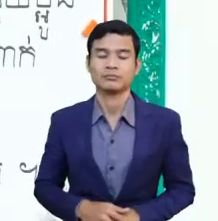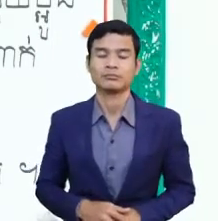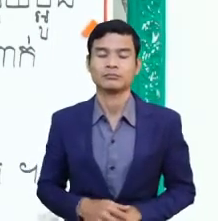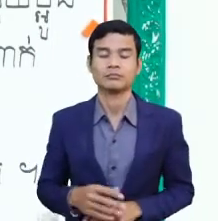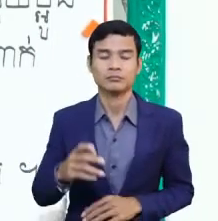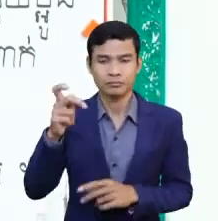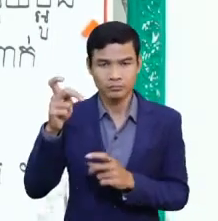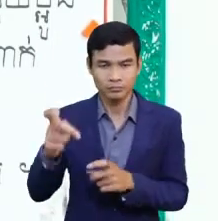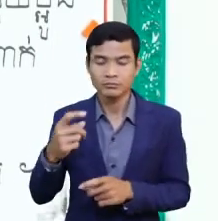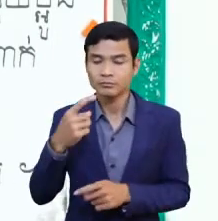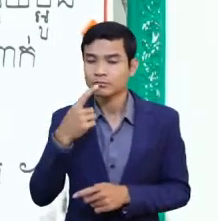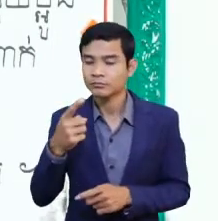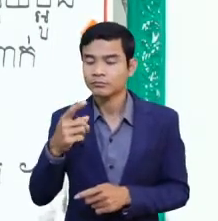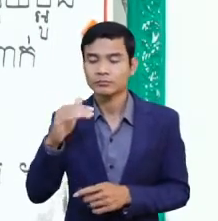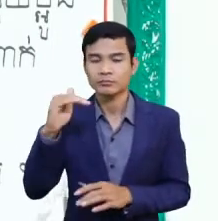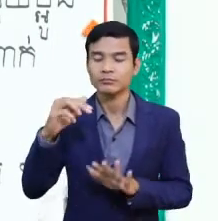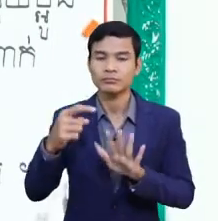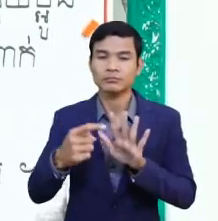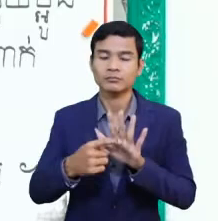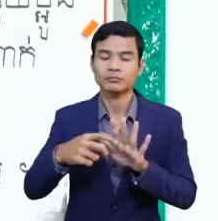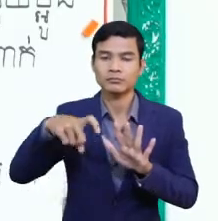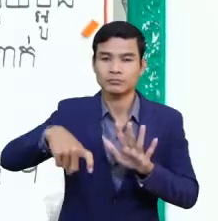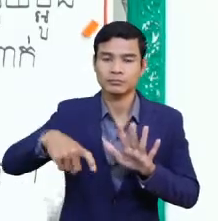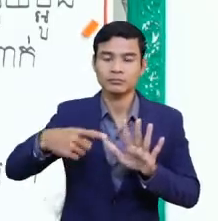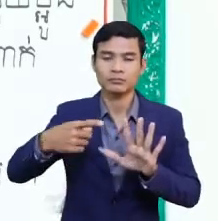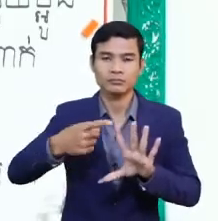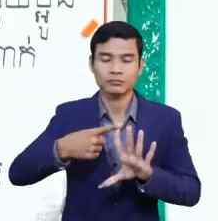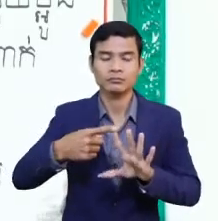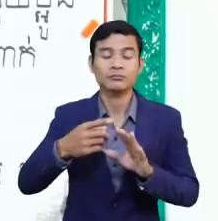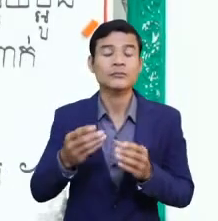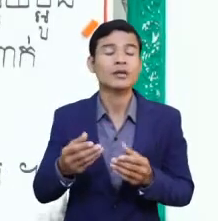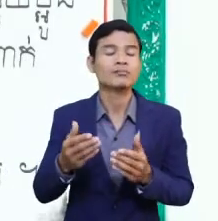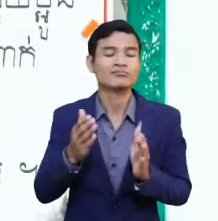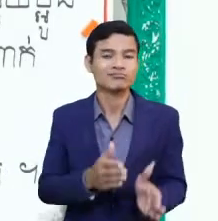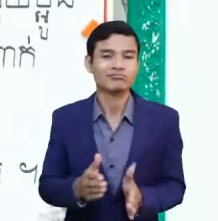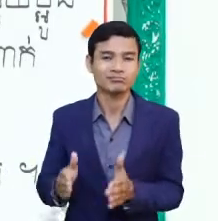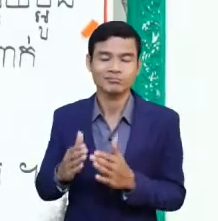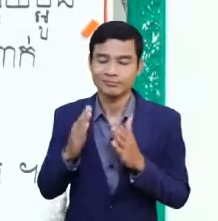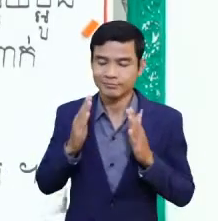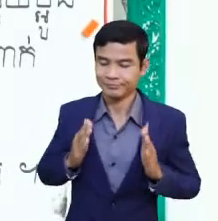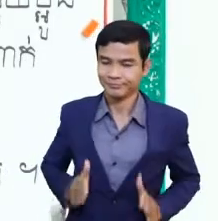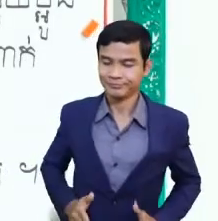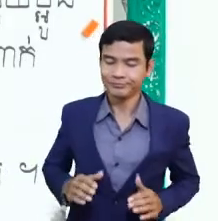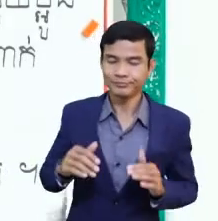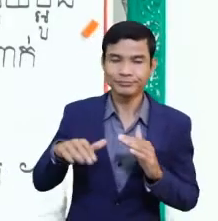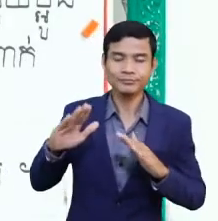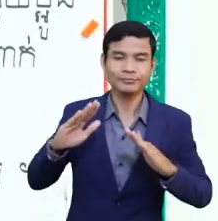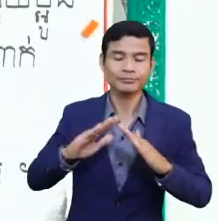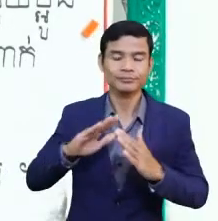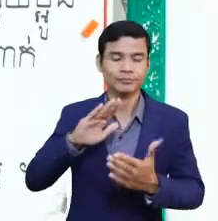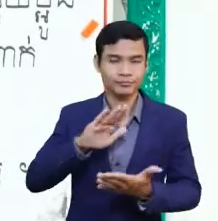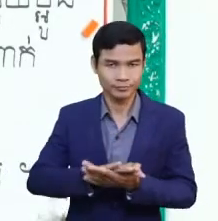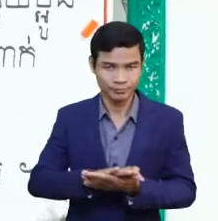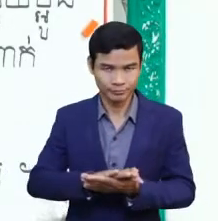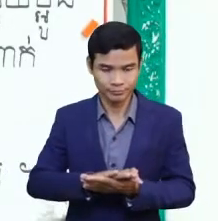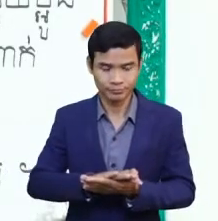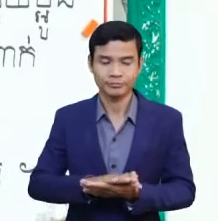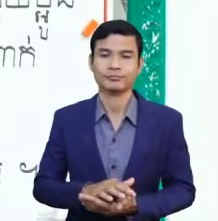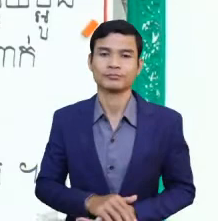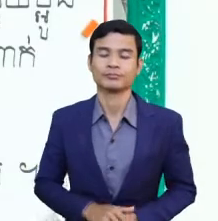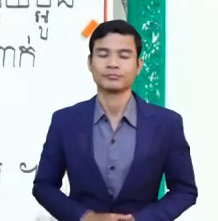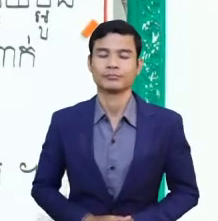quát práp sổ phí aoi riệp chấm khluôn tơ xa là riêng